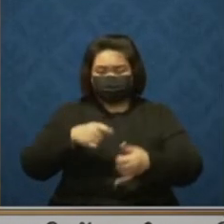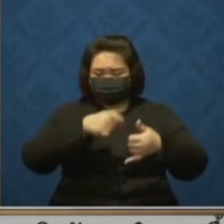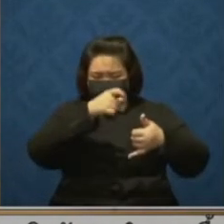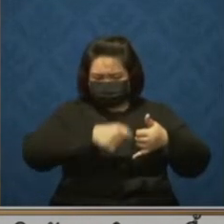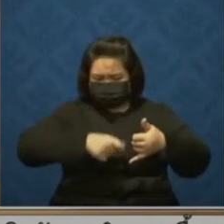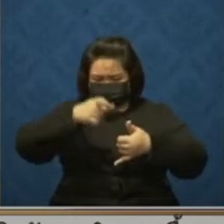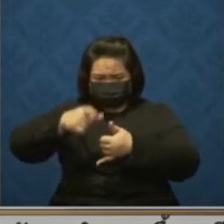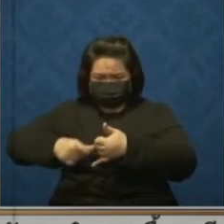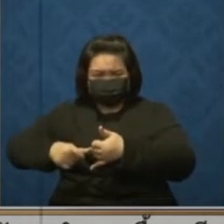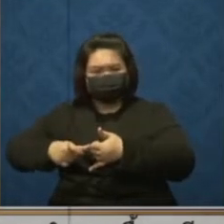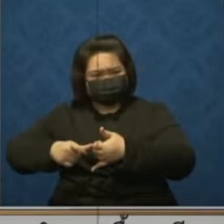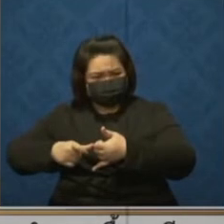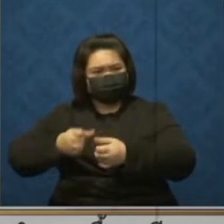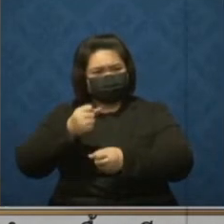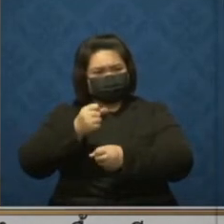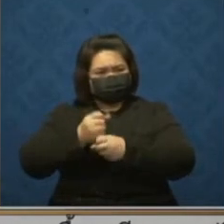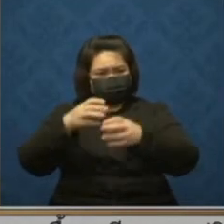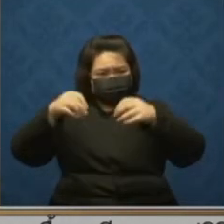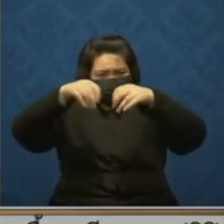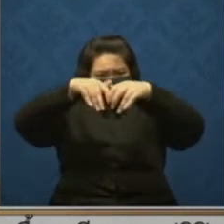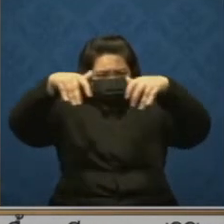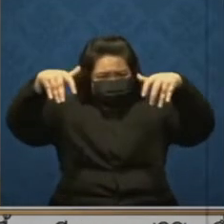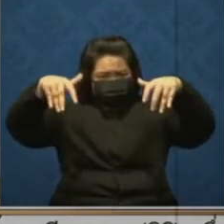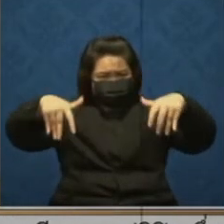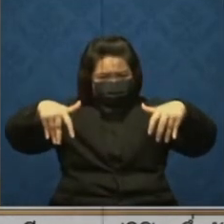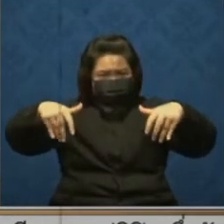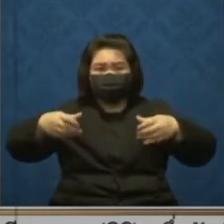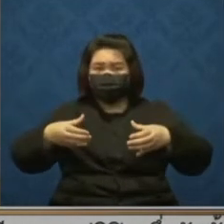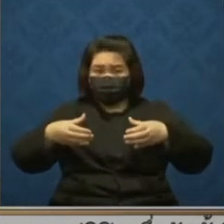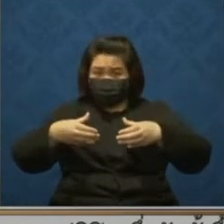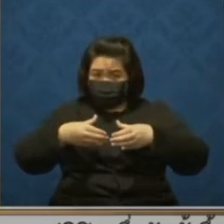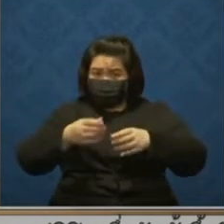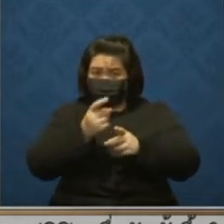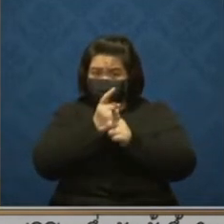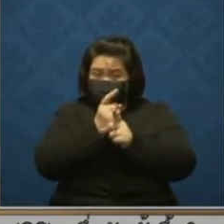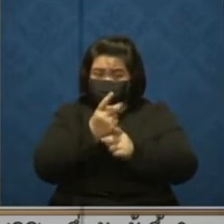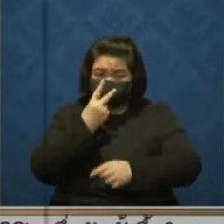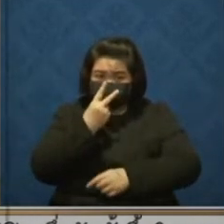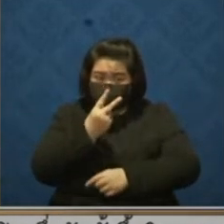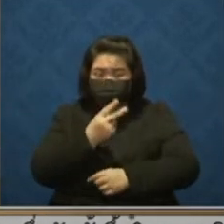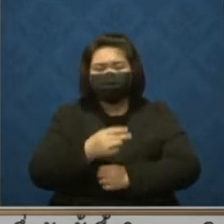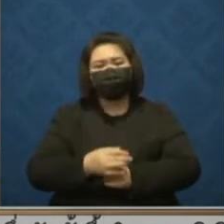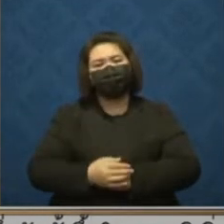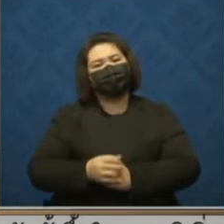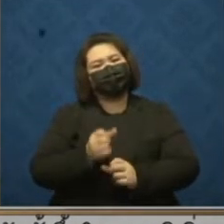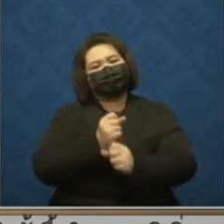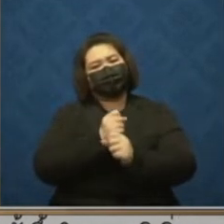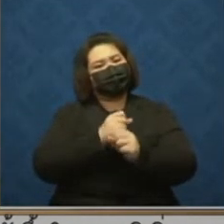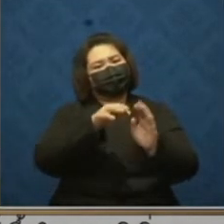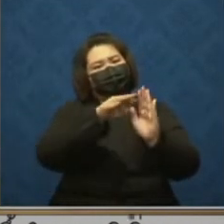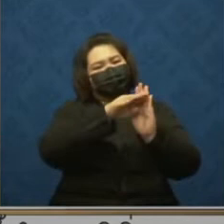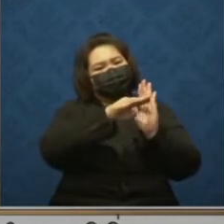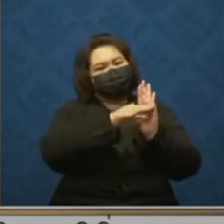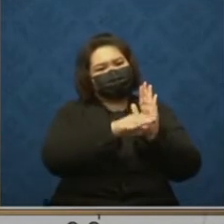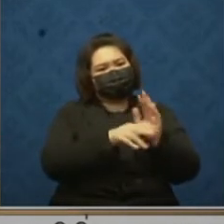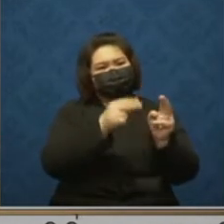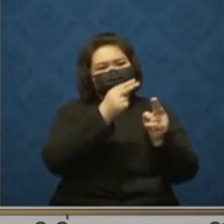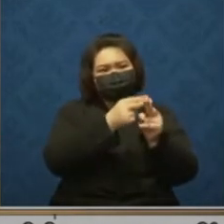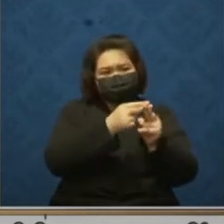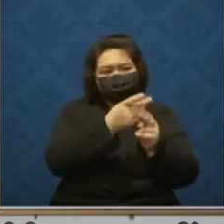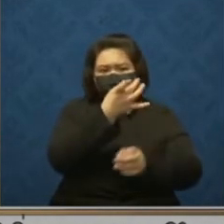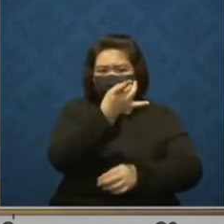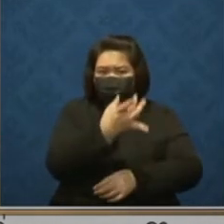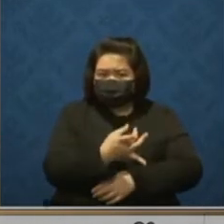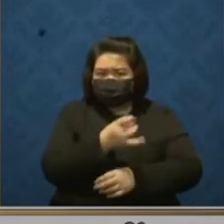ครับลงไปถึงขนาดทำถังของกลุ่มการเคลื่อนไหวนะครับออกมาอย่างเป็นระบบก็จะประทานกว่ามีใครชื่ออะไรบ้าง